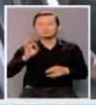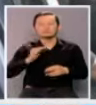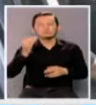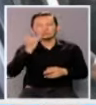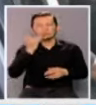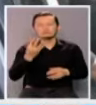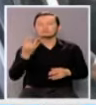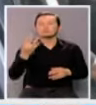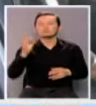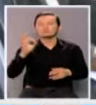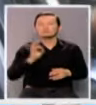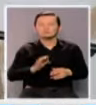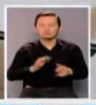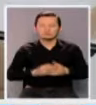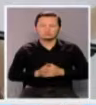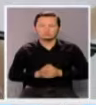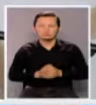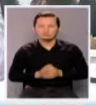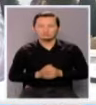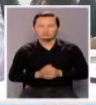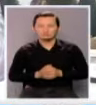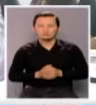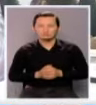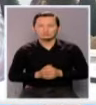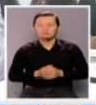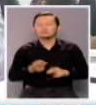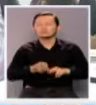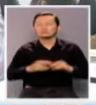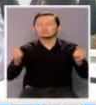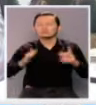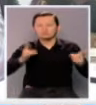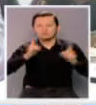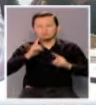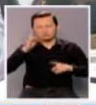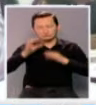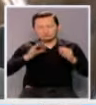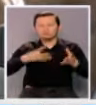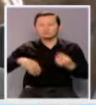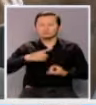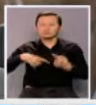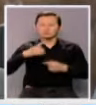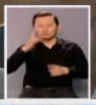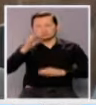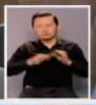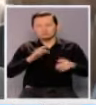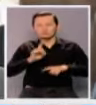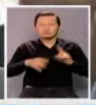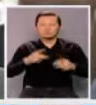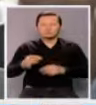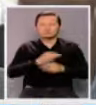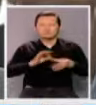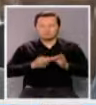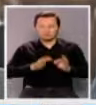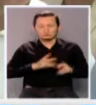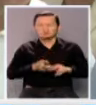кредита составляет 4%. На этом расширенном заседании предприниматели района обсудили волнующие их вопросы и